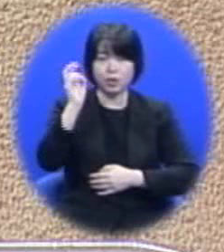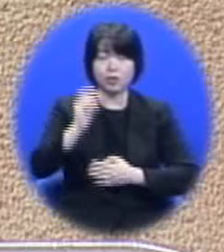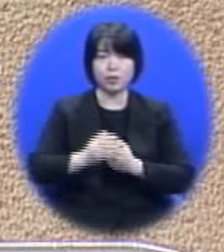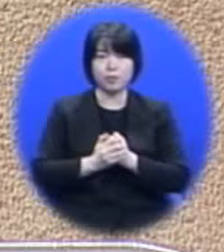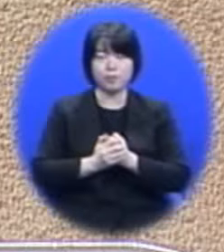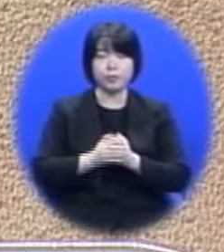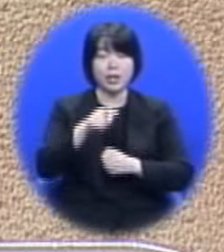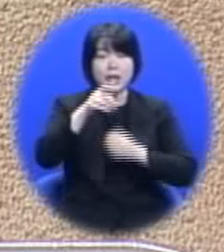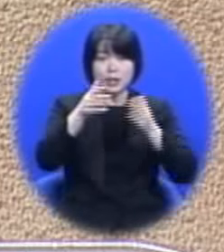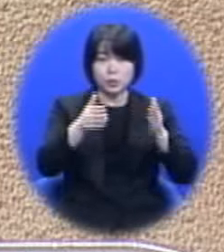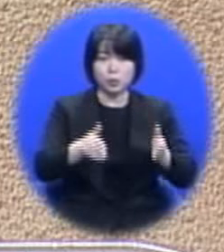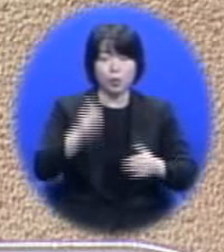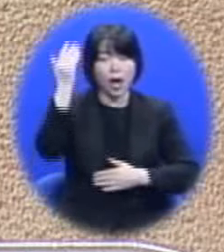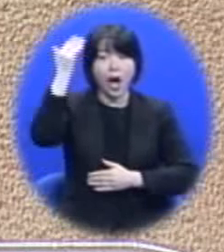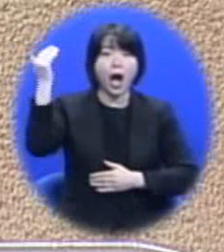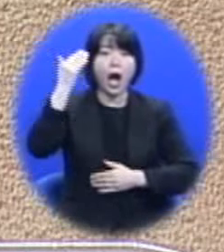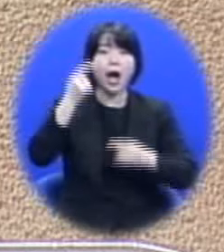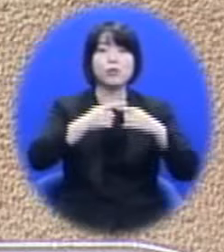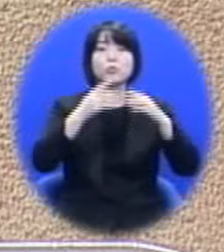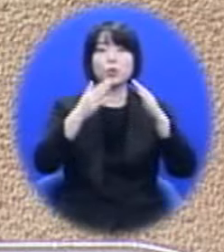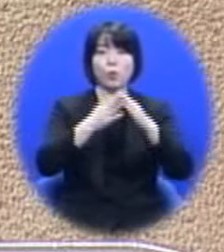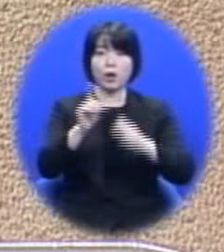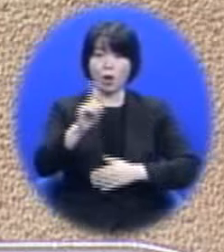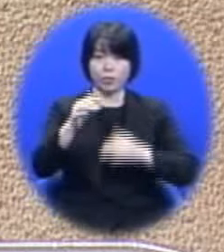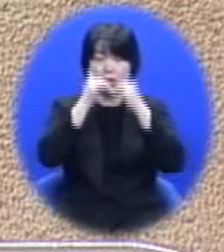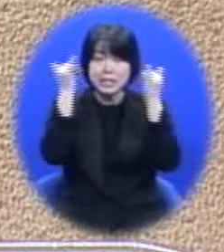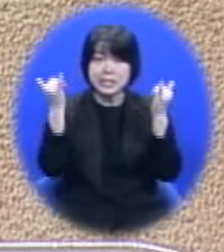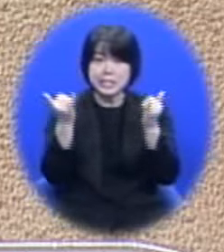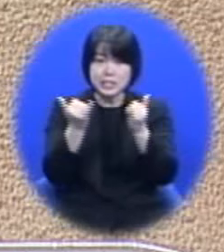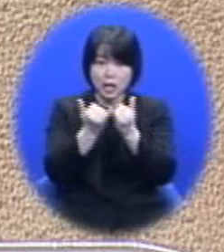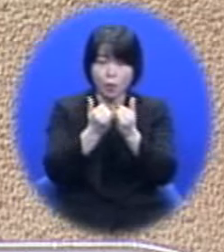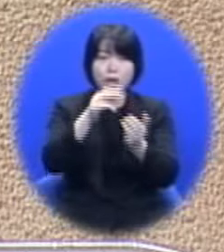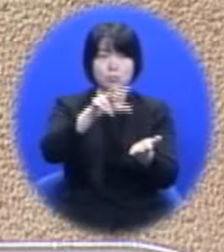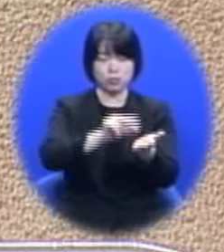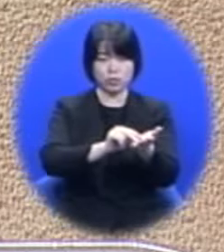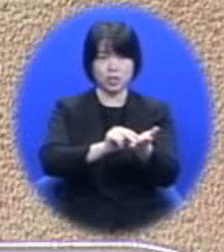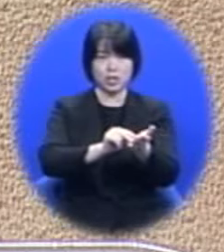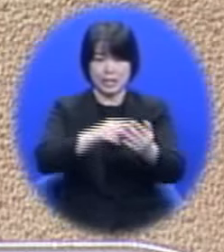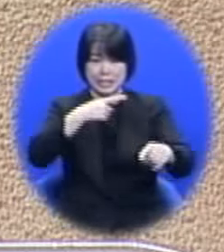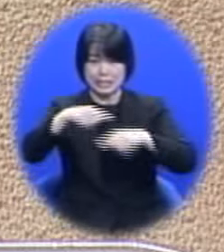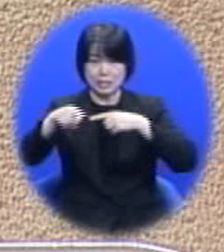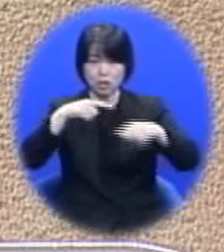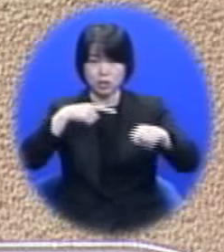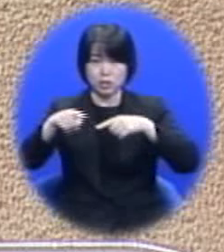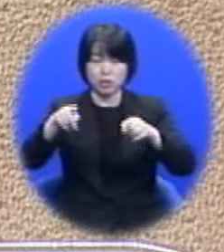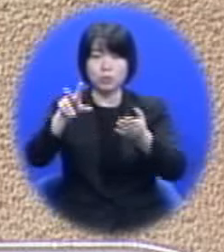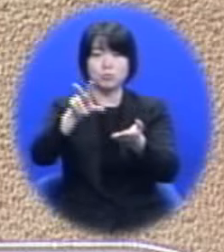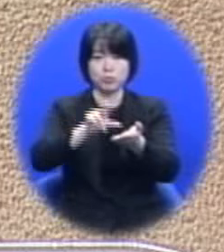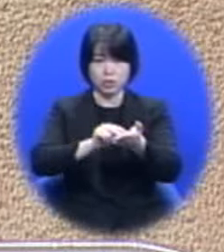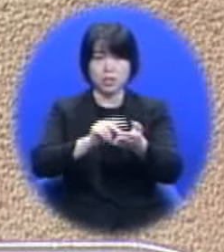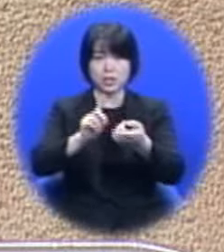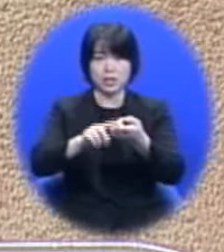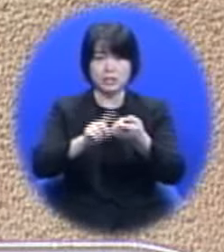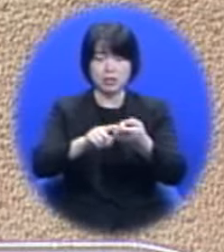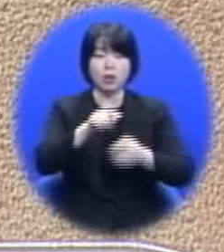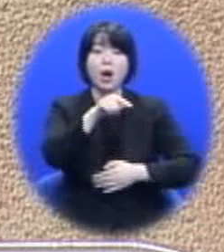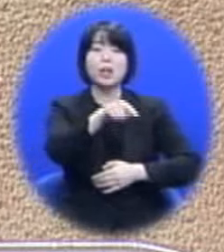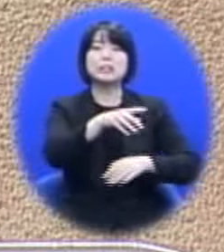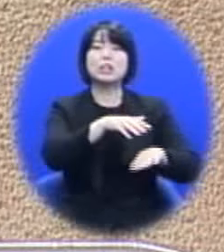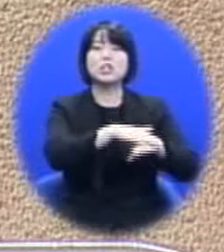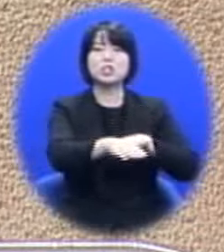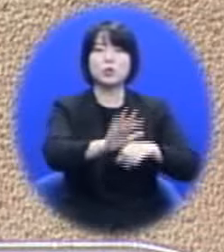한국 교회가 어떤 사회적인 문제, 정치적인 이슈를 그런 식으로